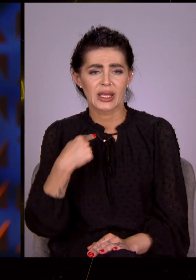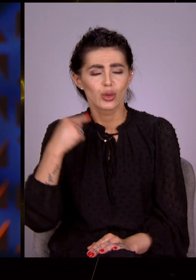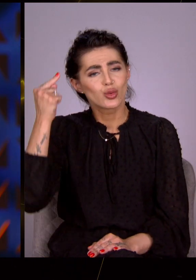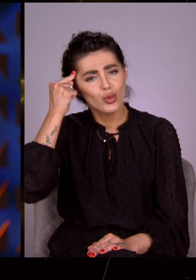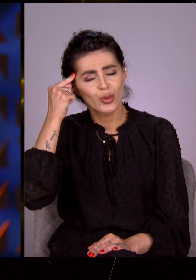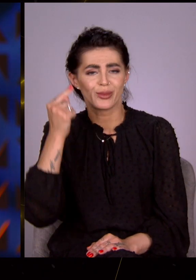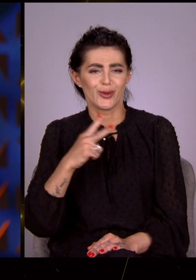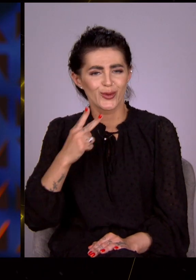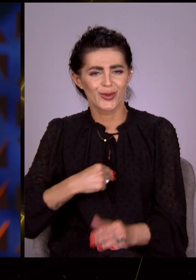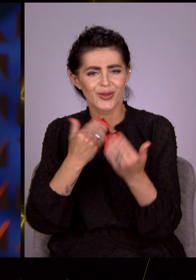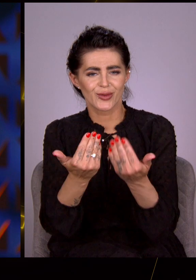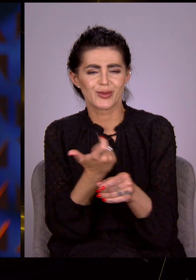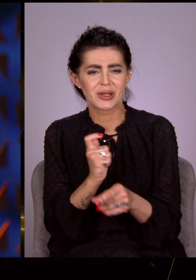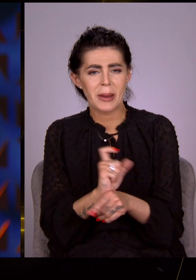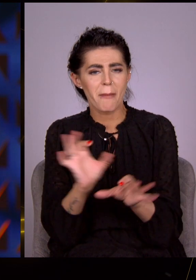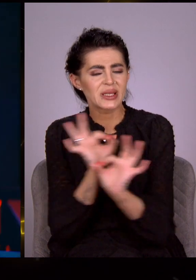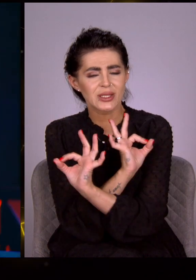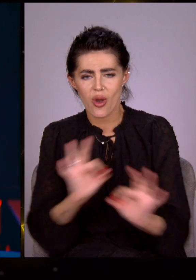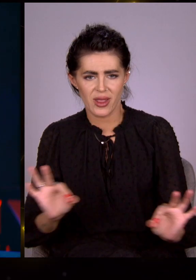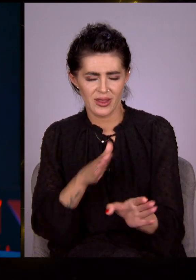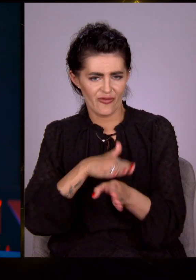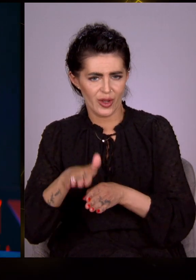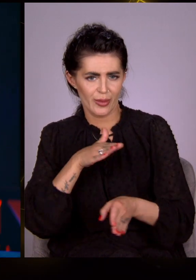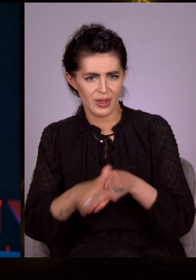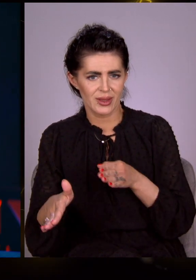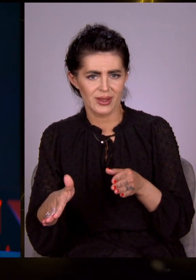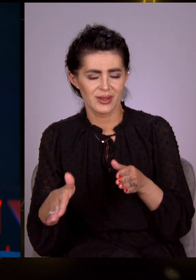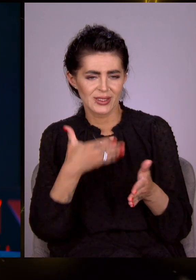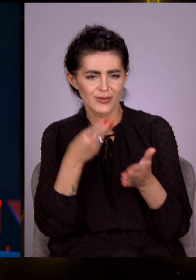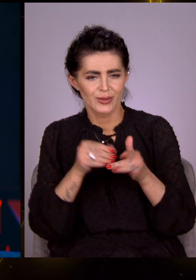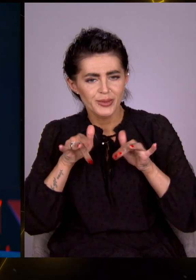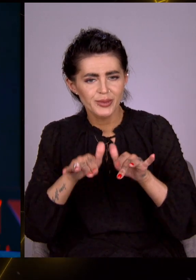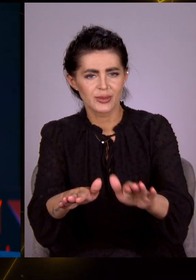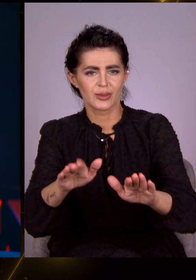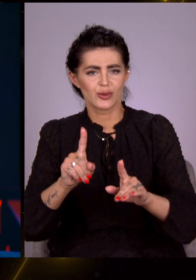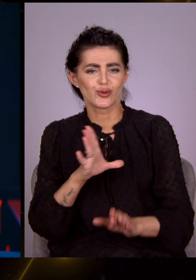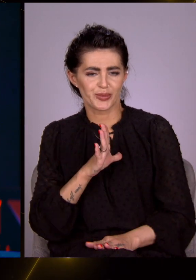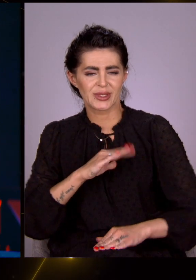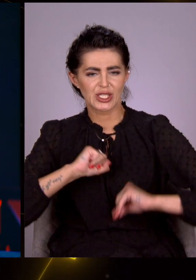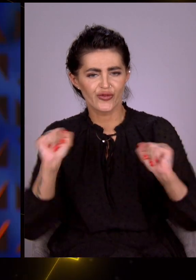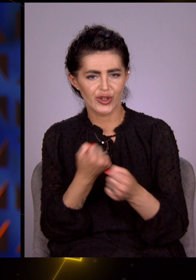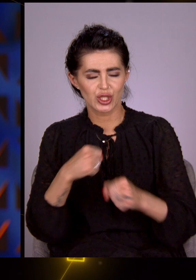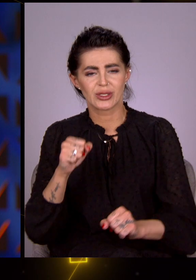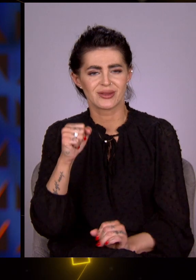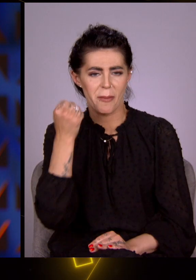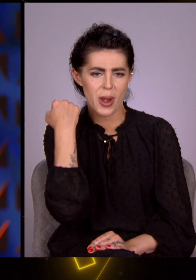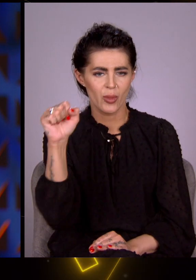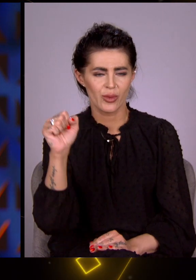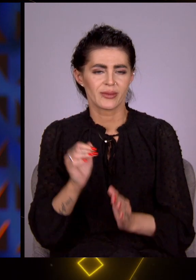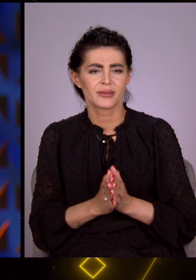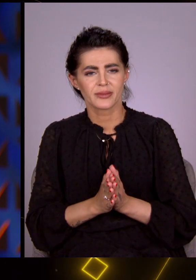бездоганно виконує свою обіцянку. Вона робить все для того, аби ми якомога швидше перемогли. Завдяки таким, як Іринка,